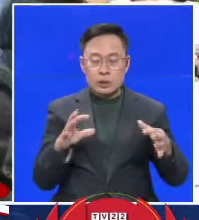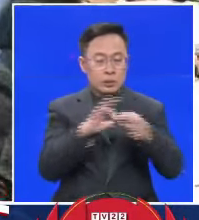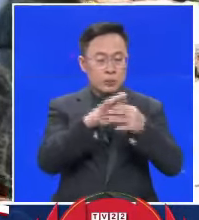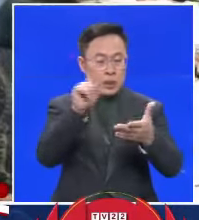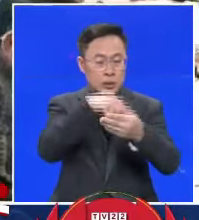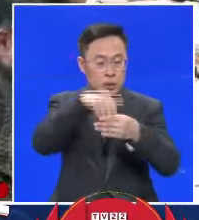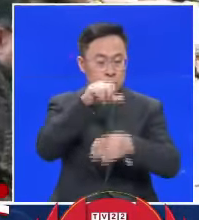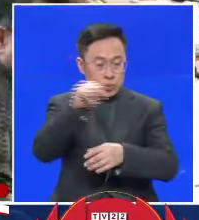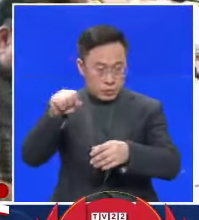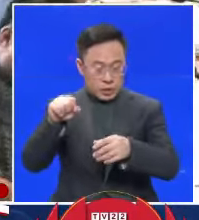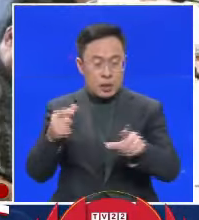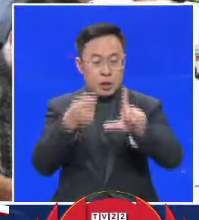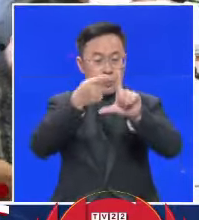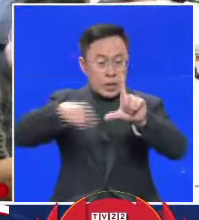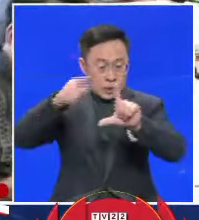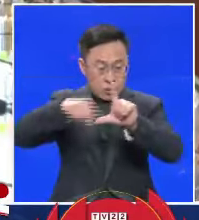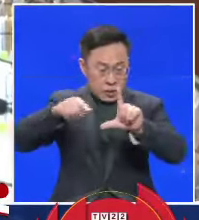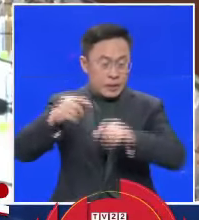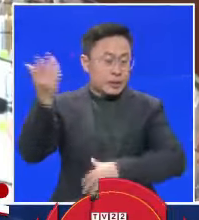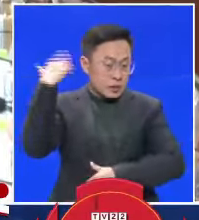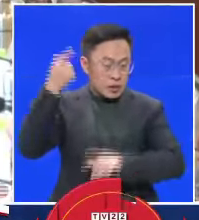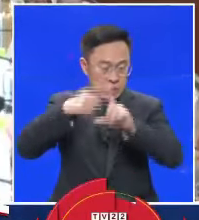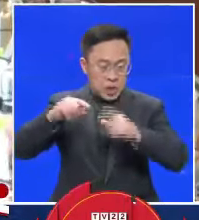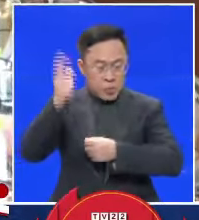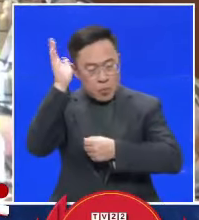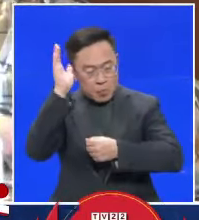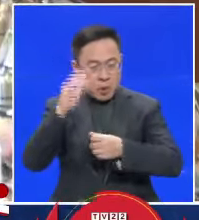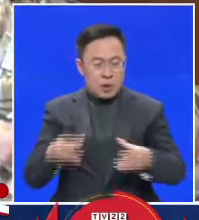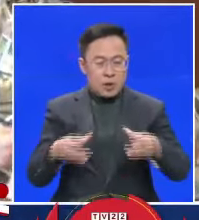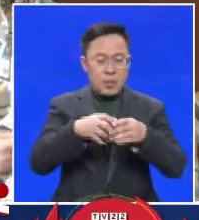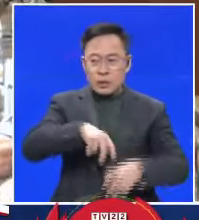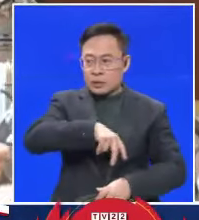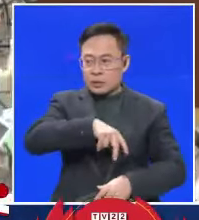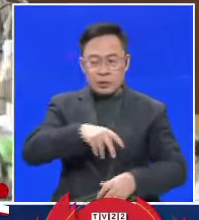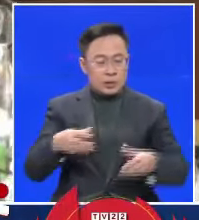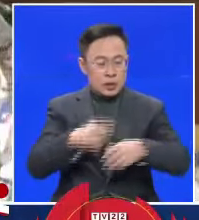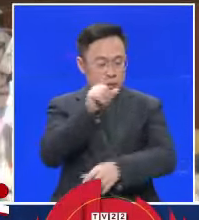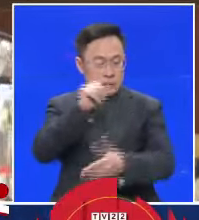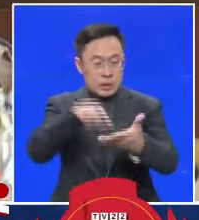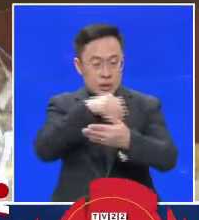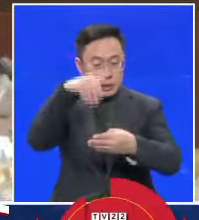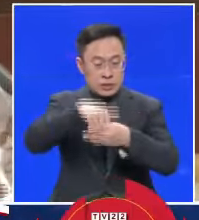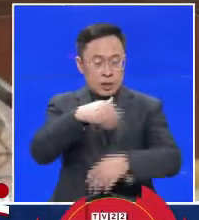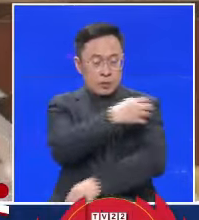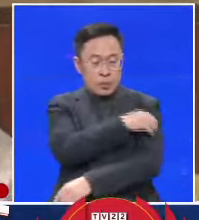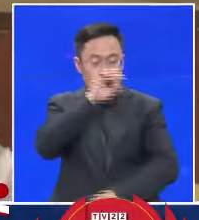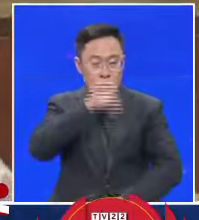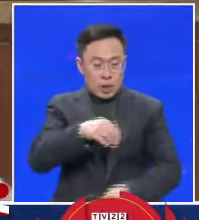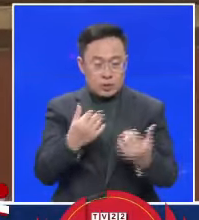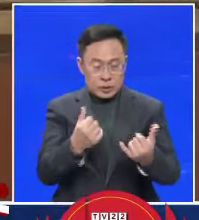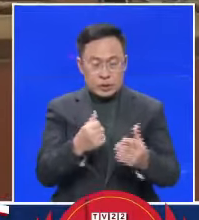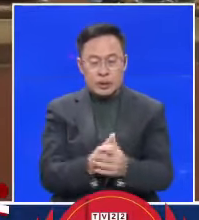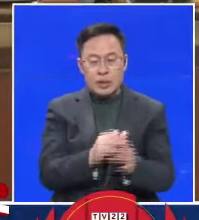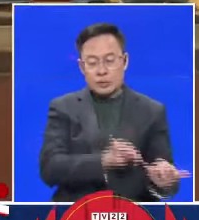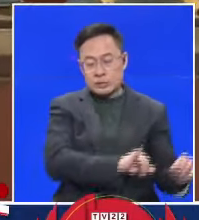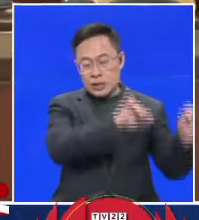หท้องถิ่นเองอาจจะไม่ประสบความสำเร็จเท่าไหร่เพราะไม่มีบ้านใหญ่ไม่มีคนที่ฝังรากลึกแต่ตอนนี้จังหวัดใหญ่ๆฮะบ้านใหญ่หลายบ้าน